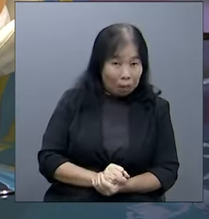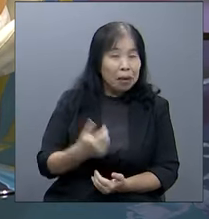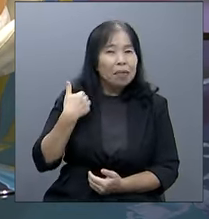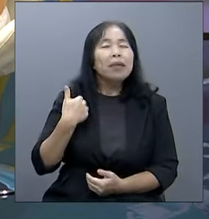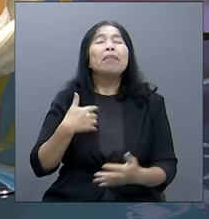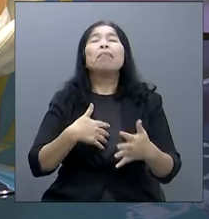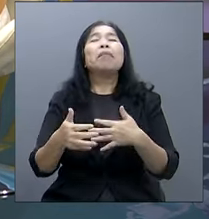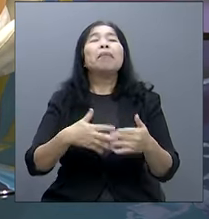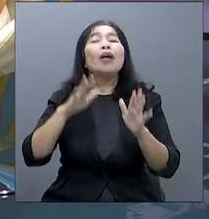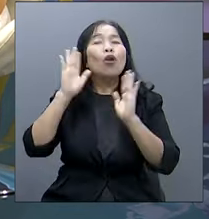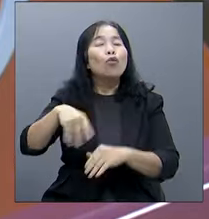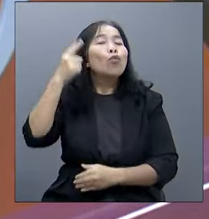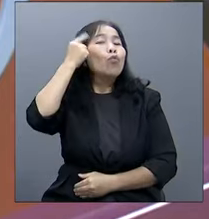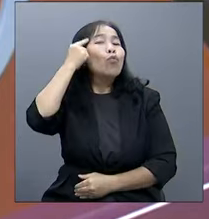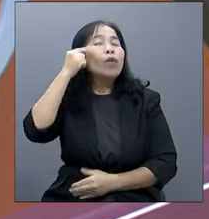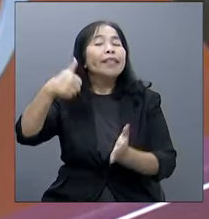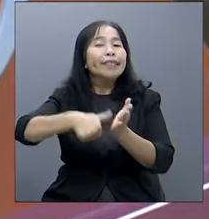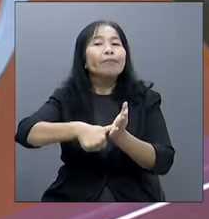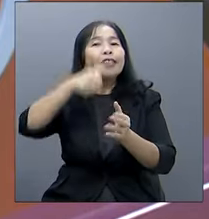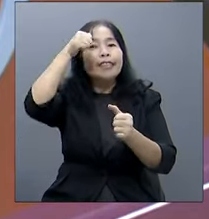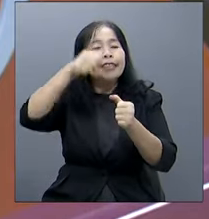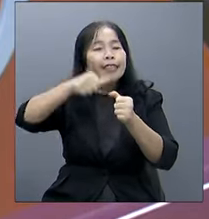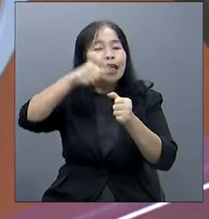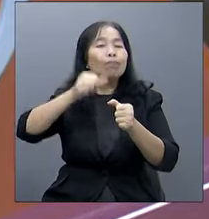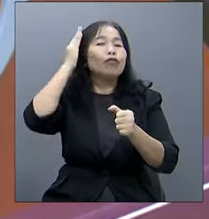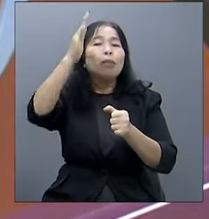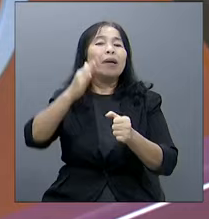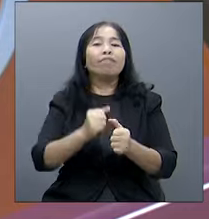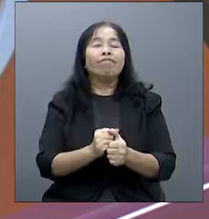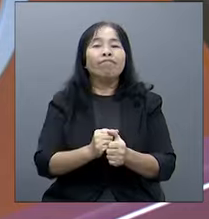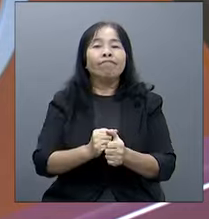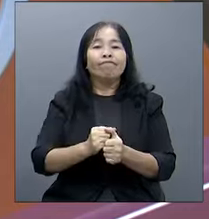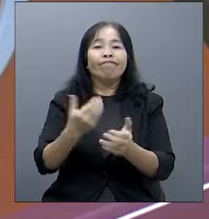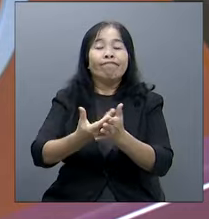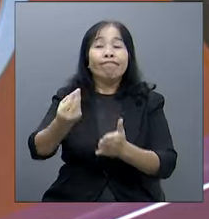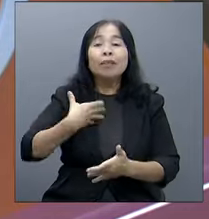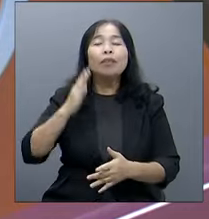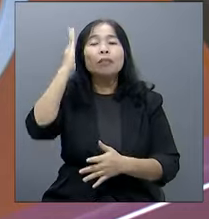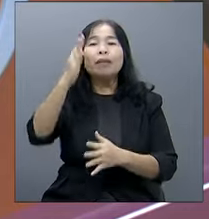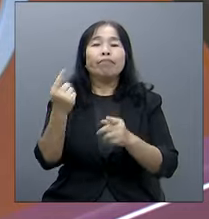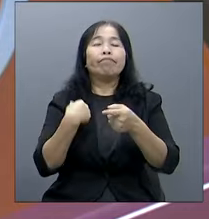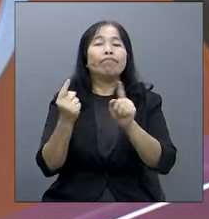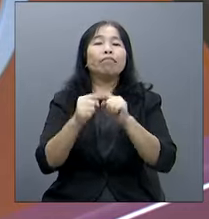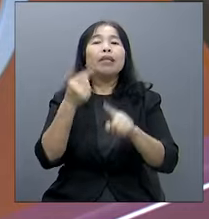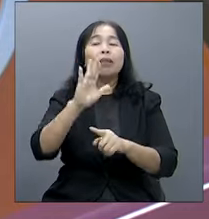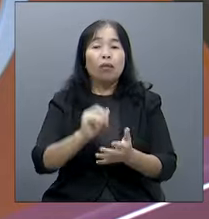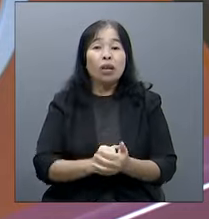ณคนี่ยัา